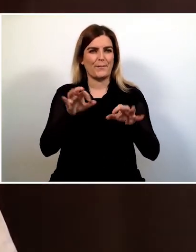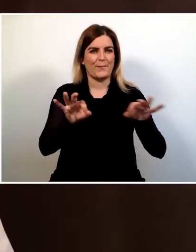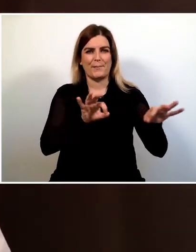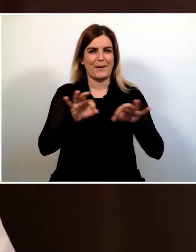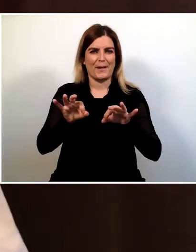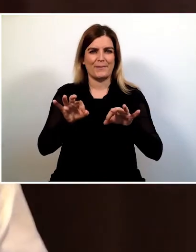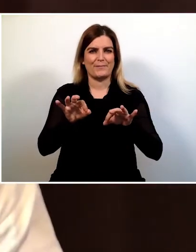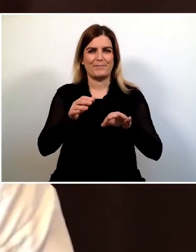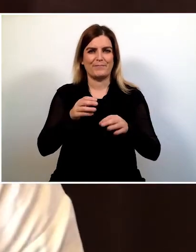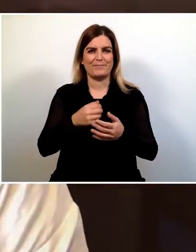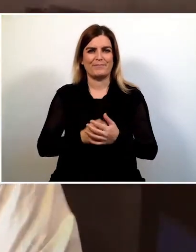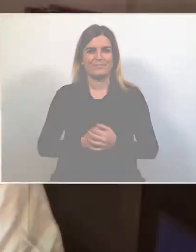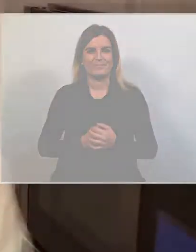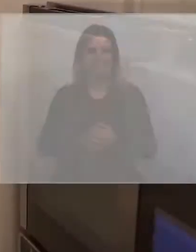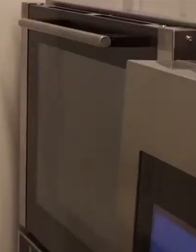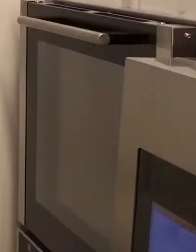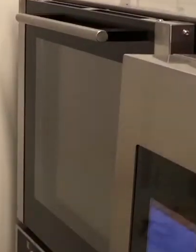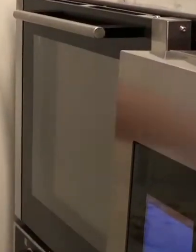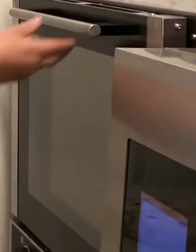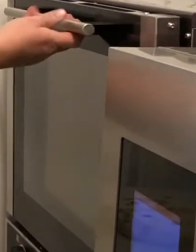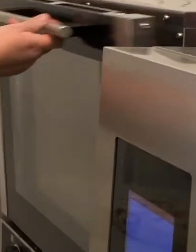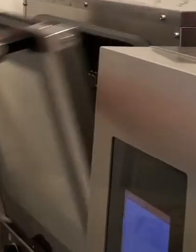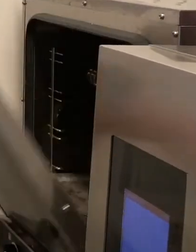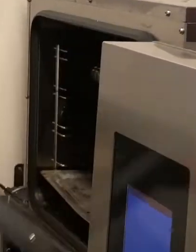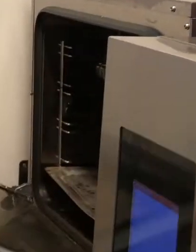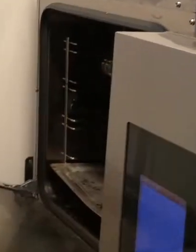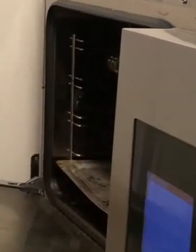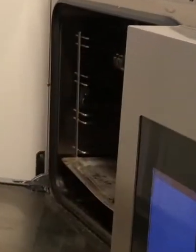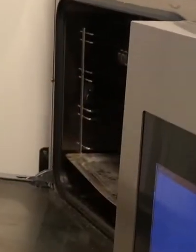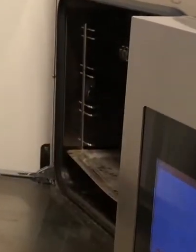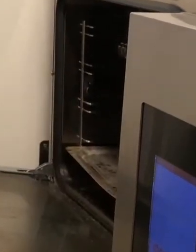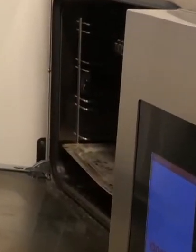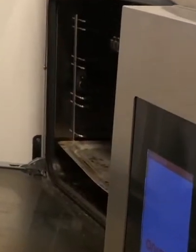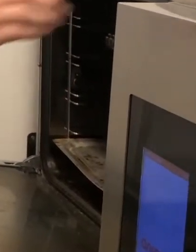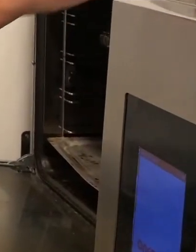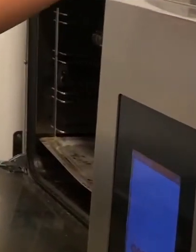també. Vinga, vaig a posar-lo al forn.